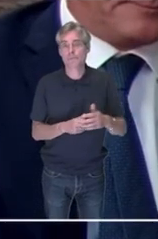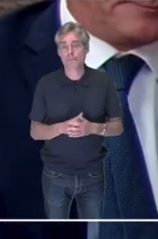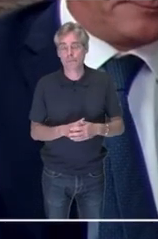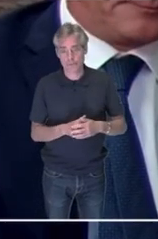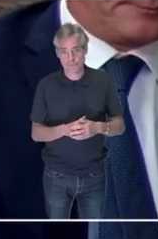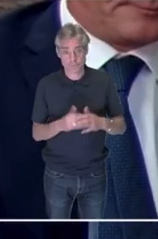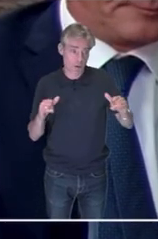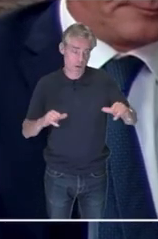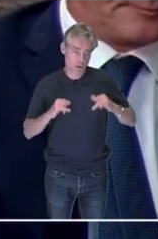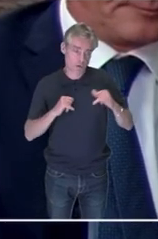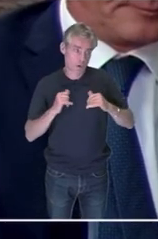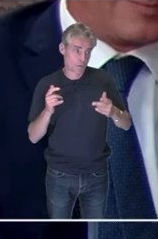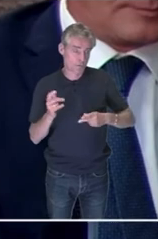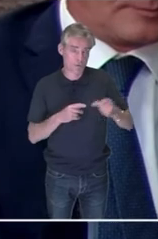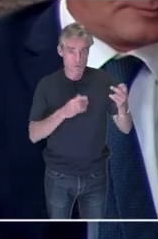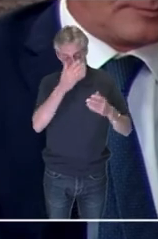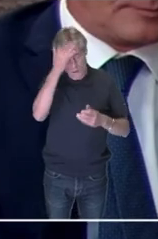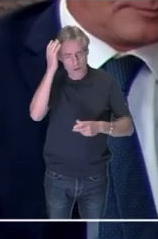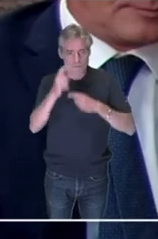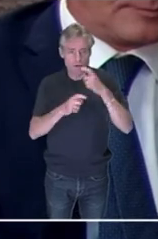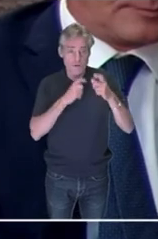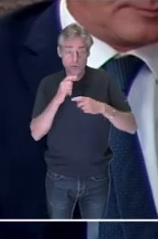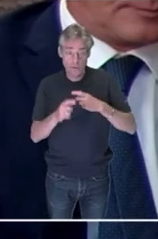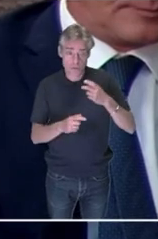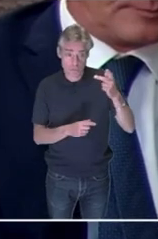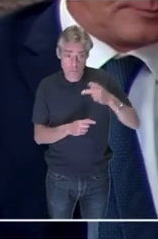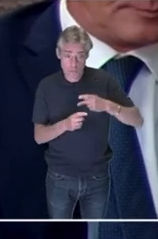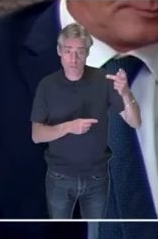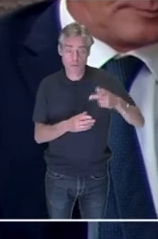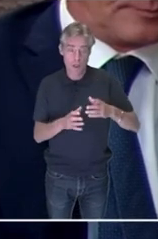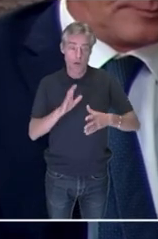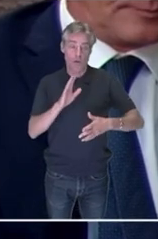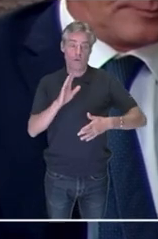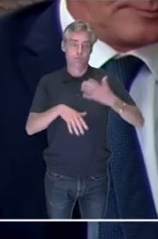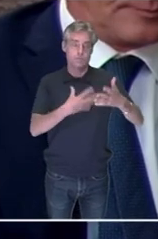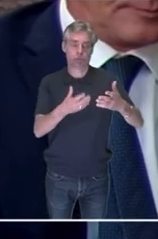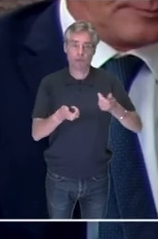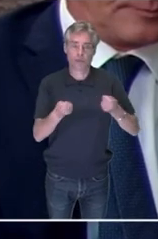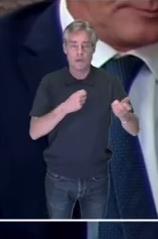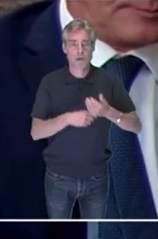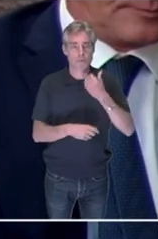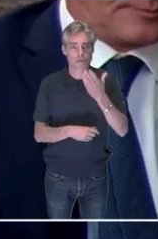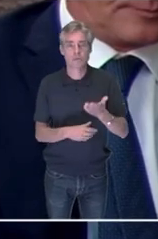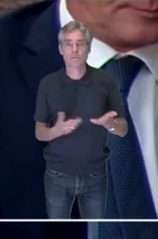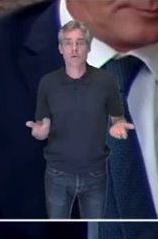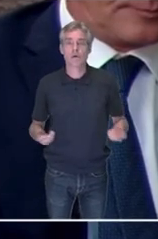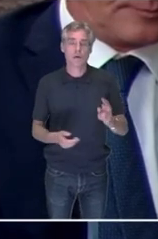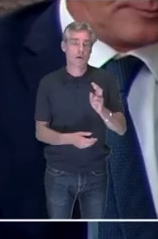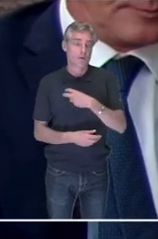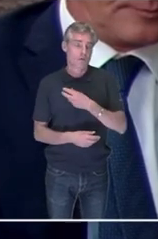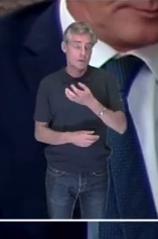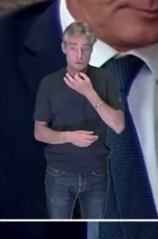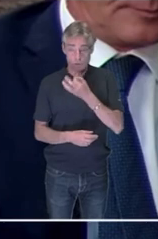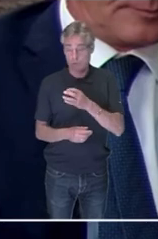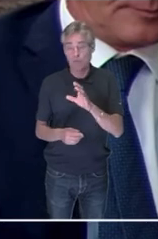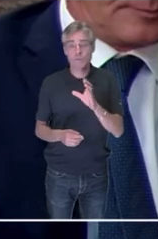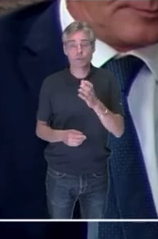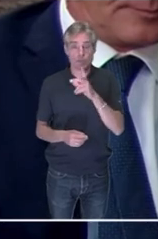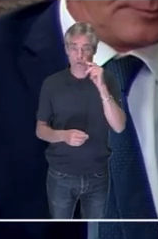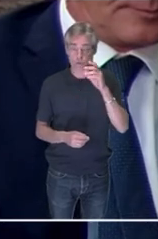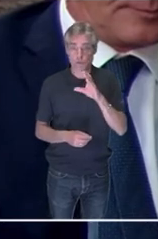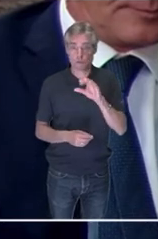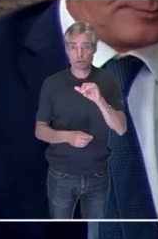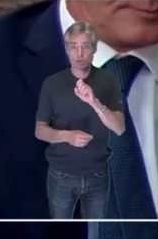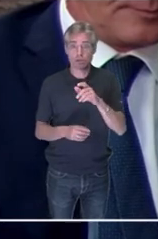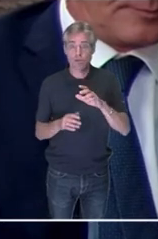plus violents et nous échappent. Enfin, je rejoins ce qu'a dit Thomas Cazenave, c'est trop